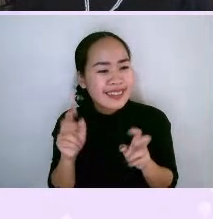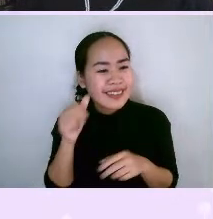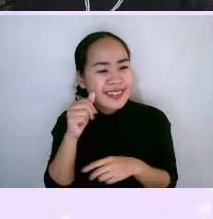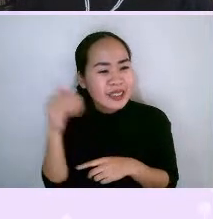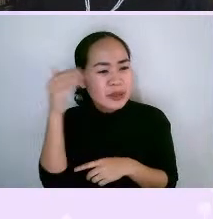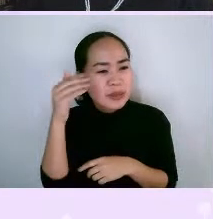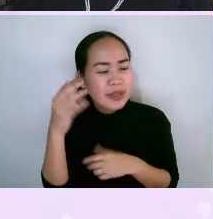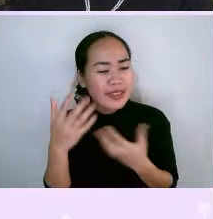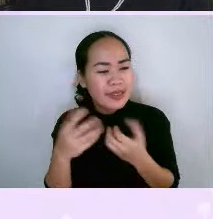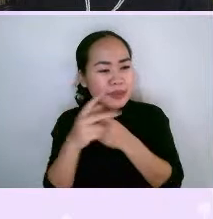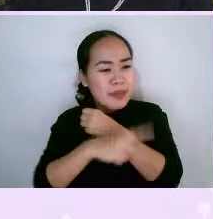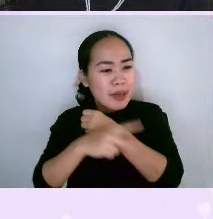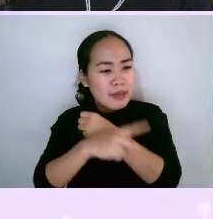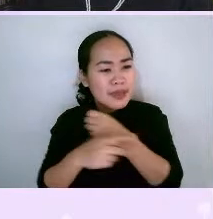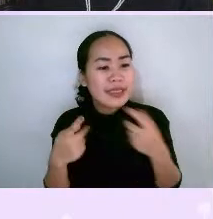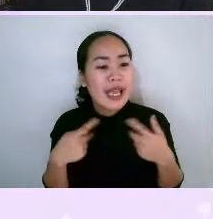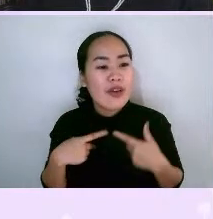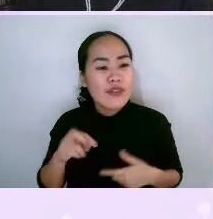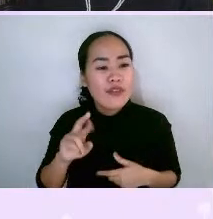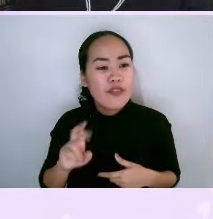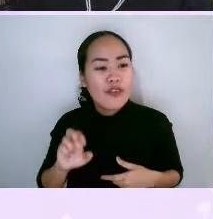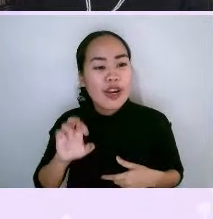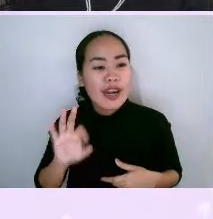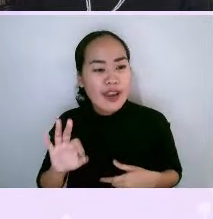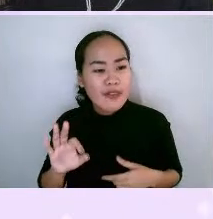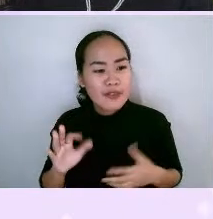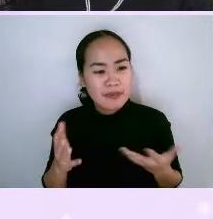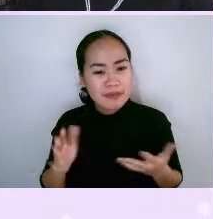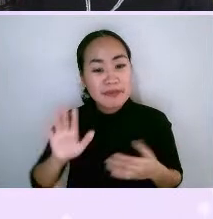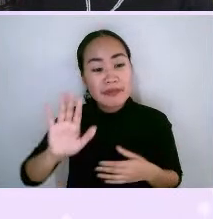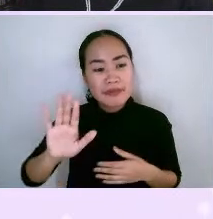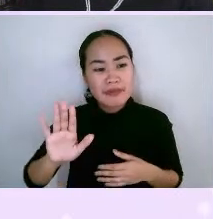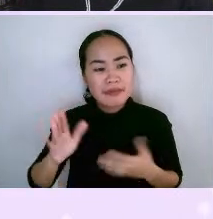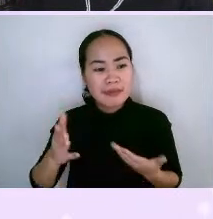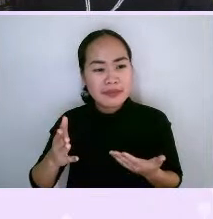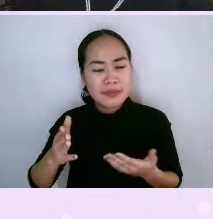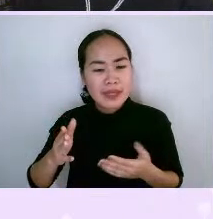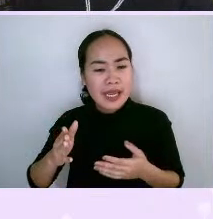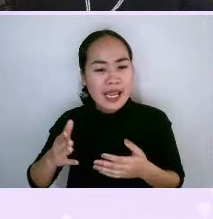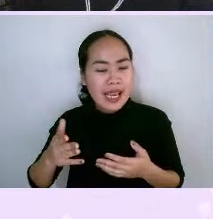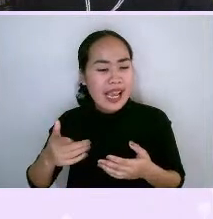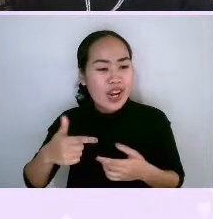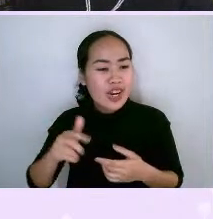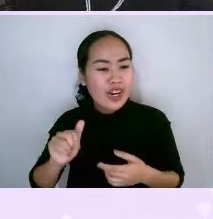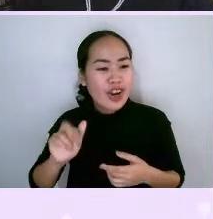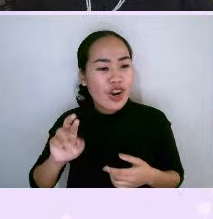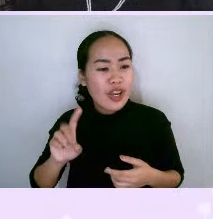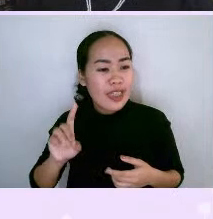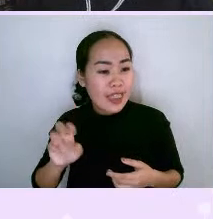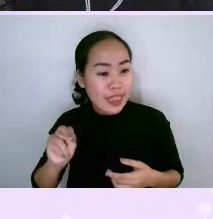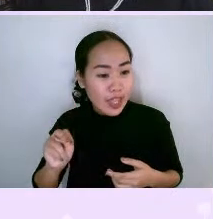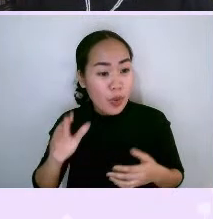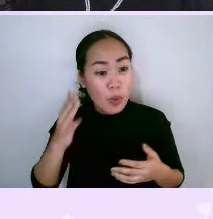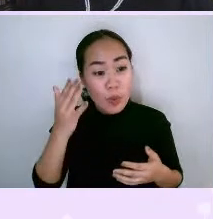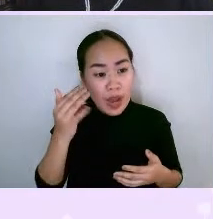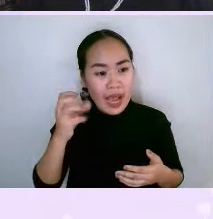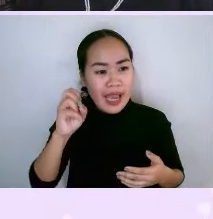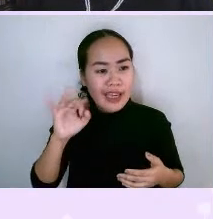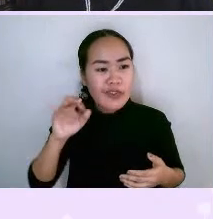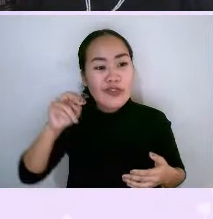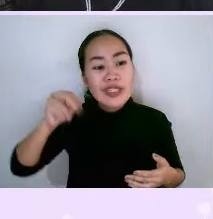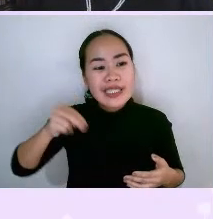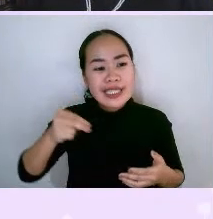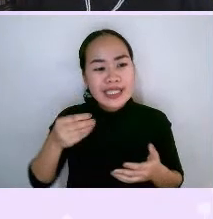meron daw siyang refrigerator sa kanyang bakuran kasi pag kailangan niya magluto, kukuha lang siya ng